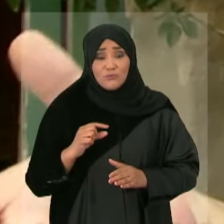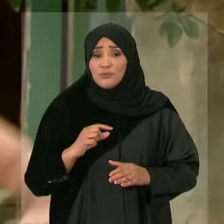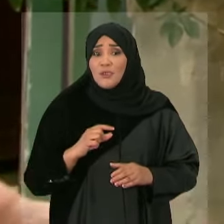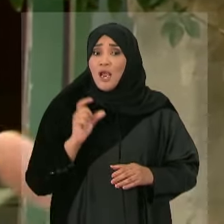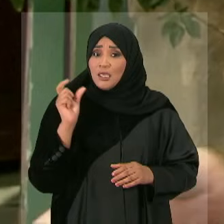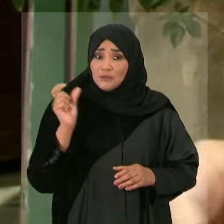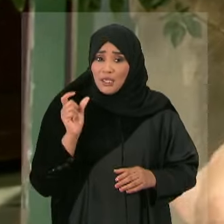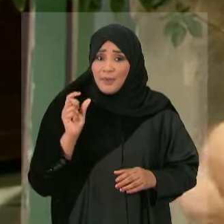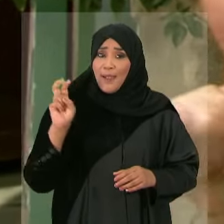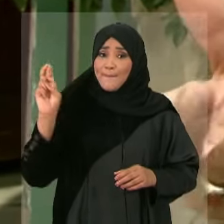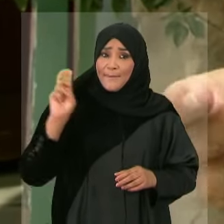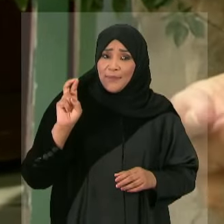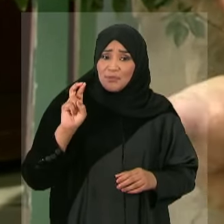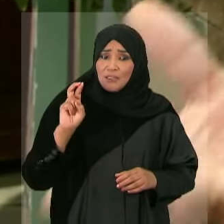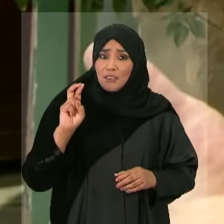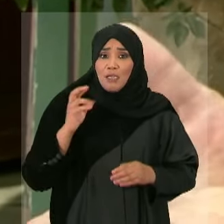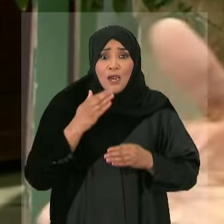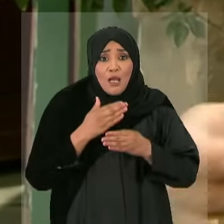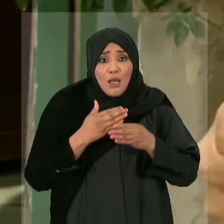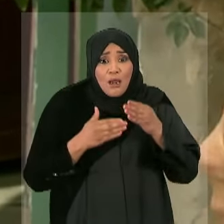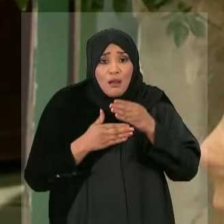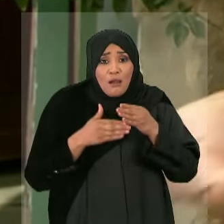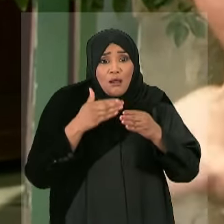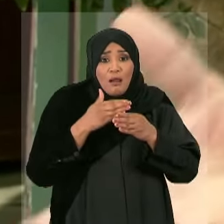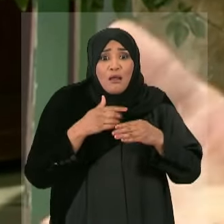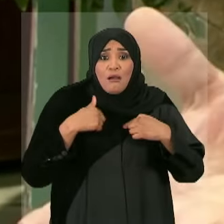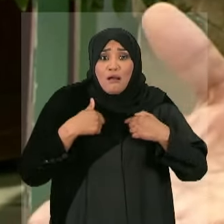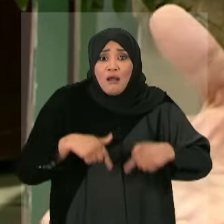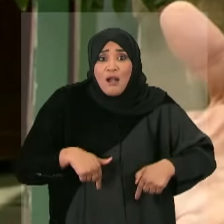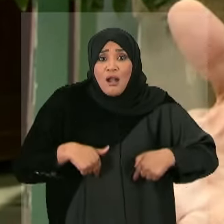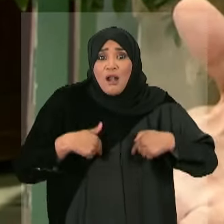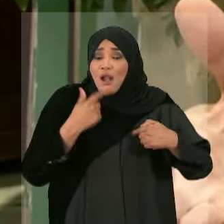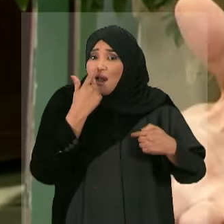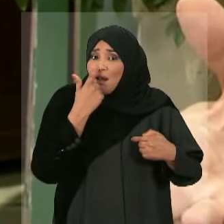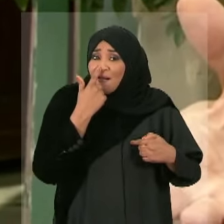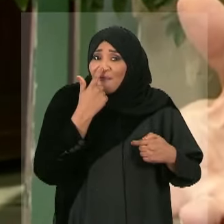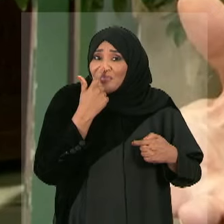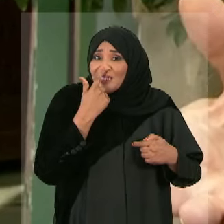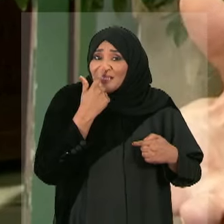ما الوطنية، زي ما اللغة، كمان دينك